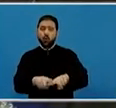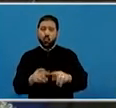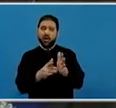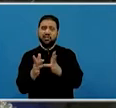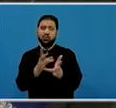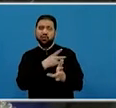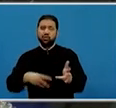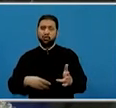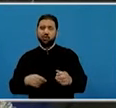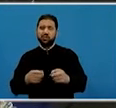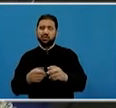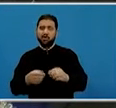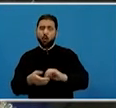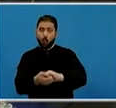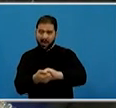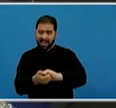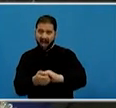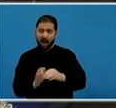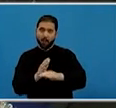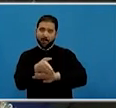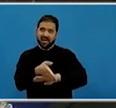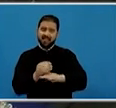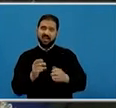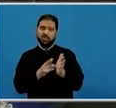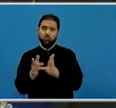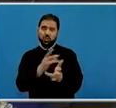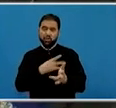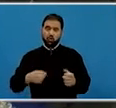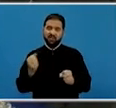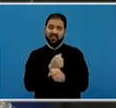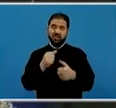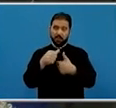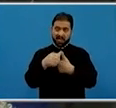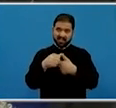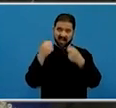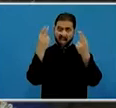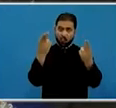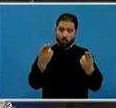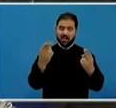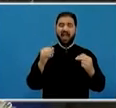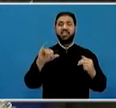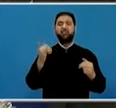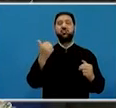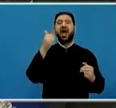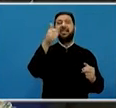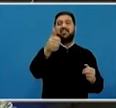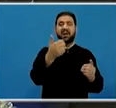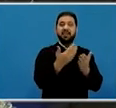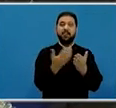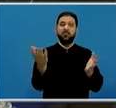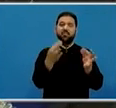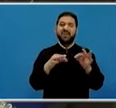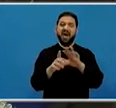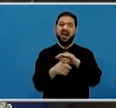Hristos face prietenia lor mai deplină, mai desăvârșită, mai importantă și mai apreciată pentru fiecare dintre ei. Pentru